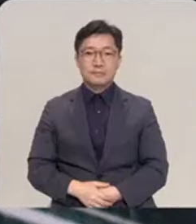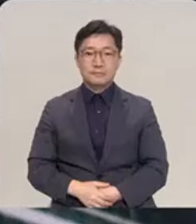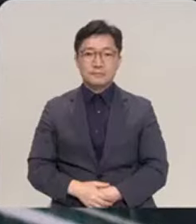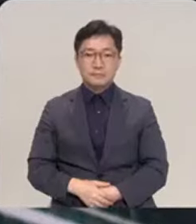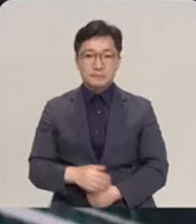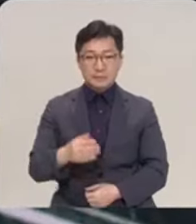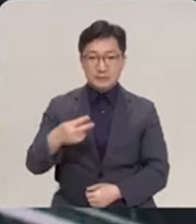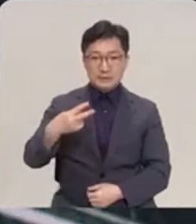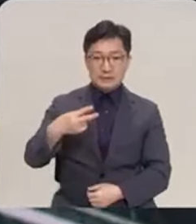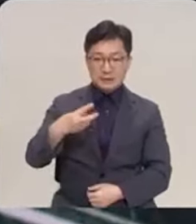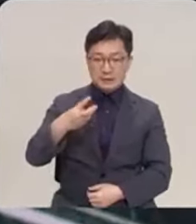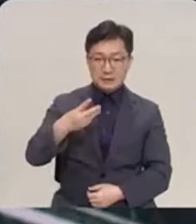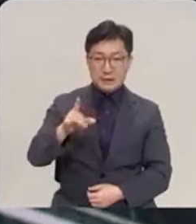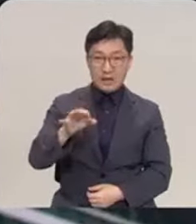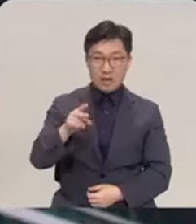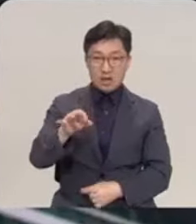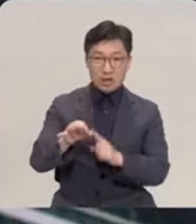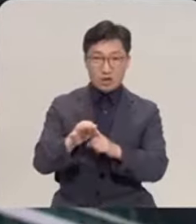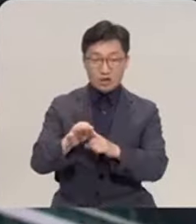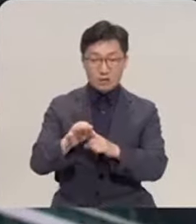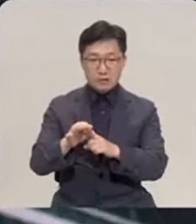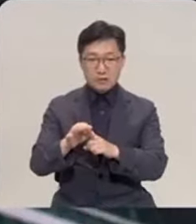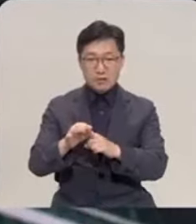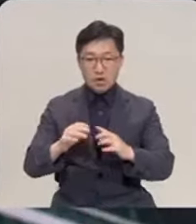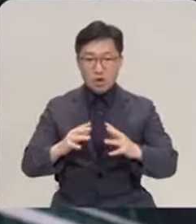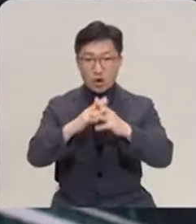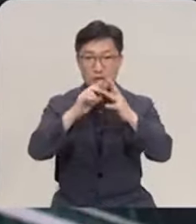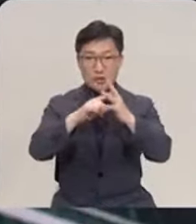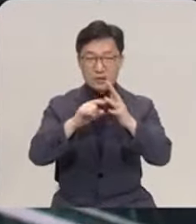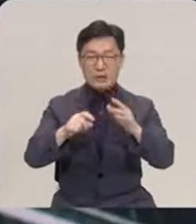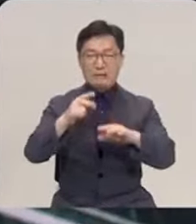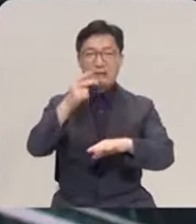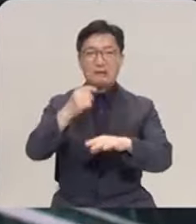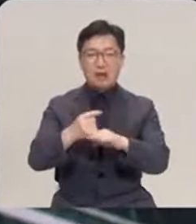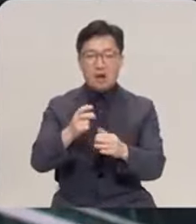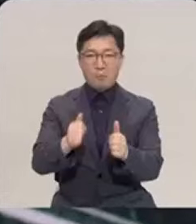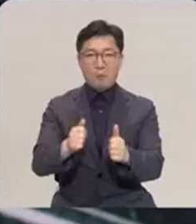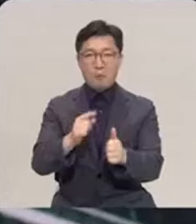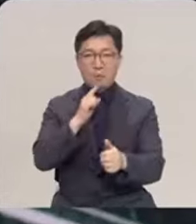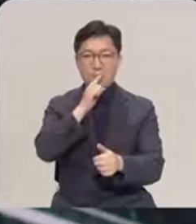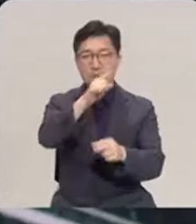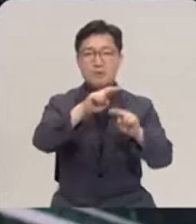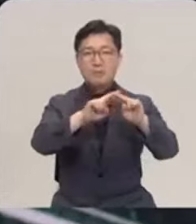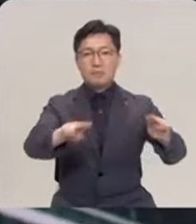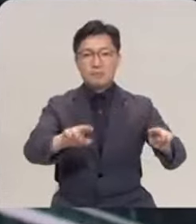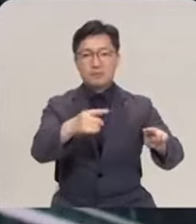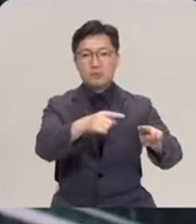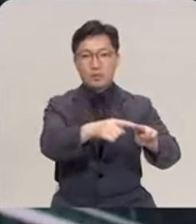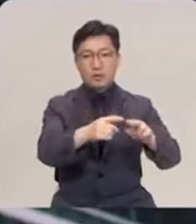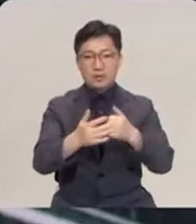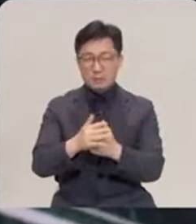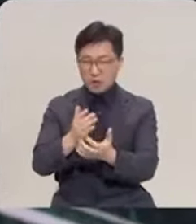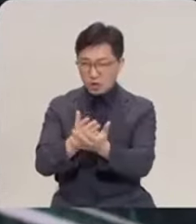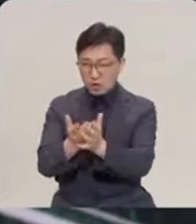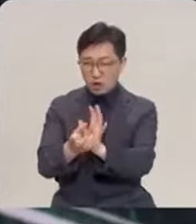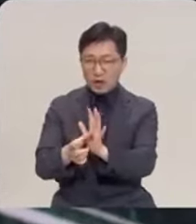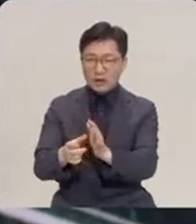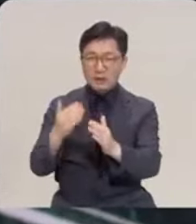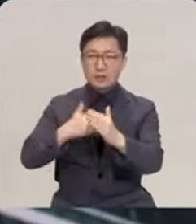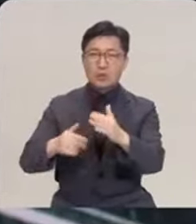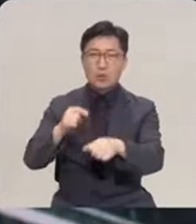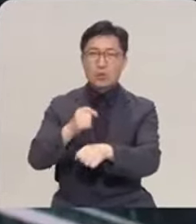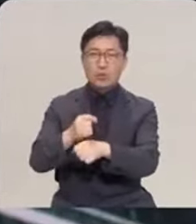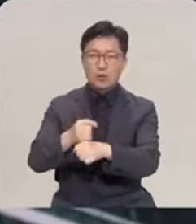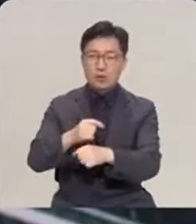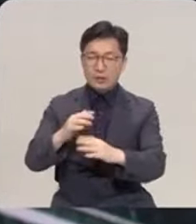태형 건설의 워크아웃 기업 구조 개선 작업이 장기화하면서 전주시가 추진하는 각종 공공 사업에